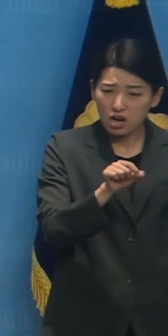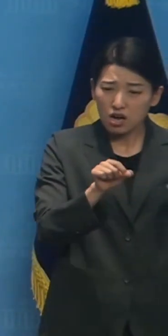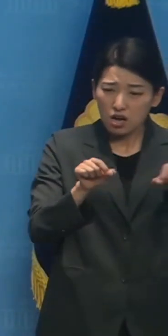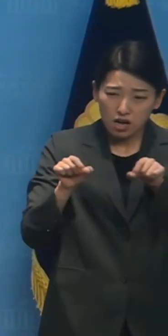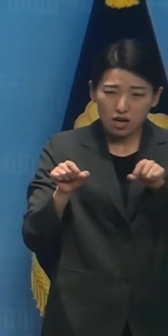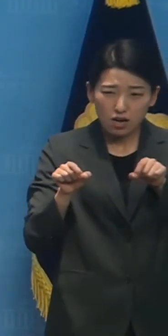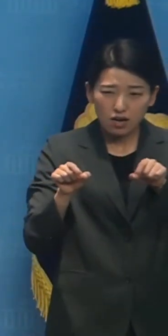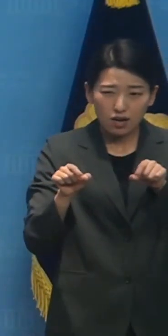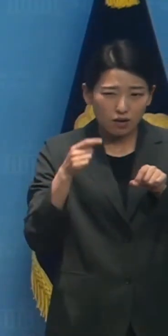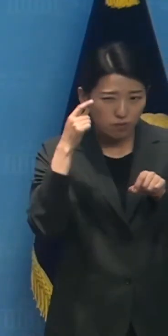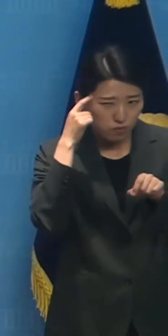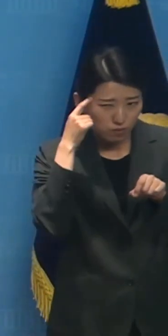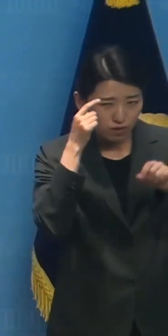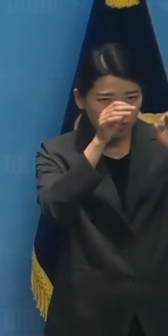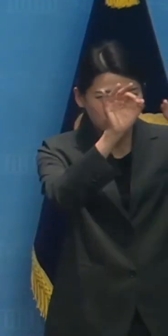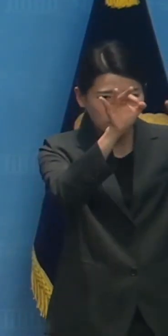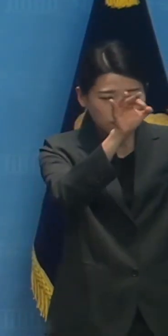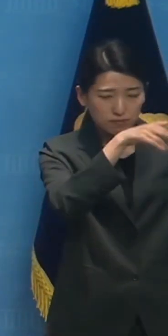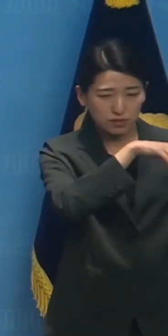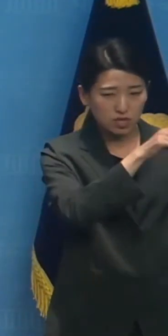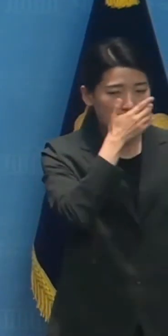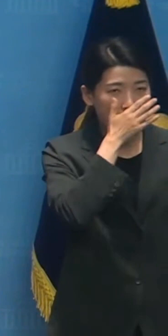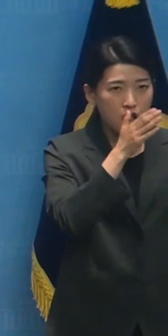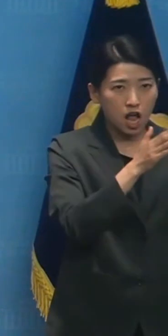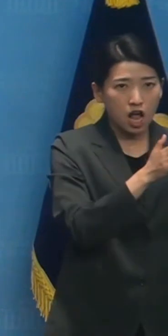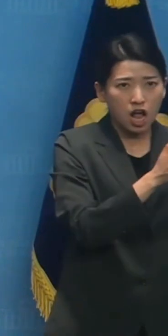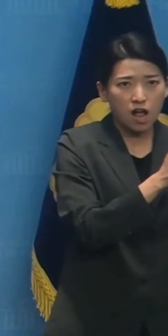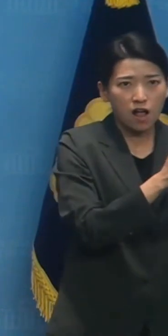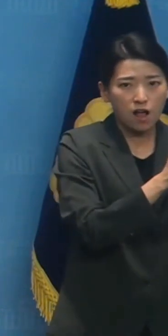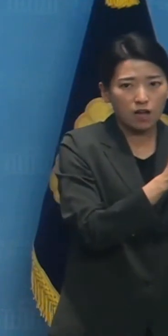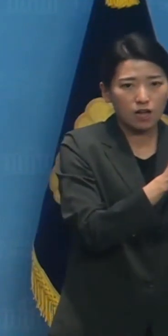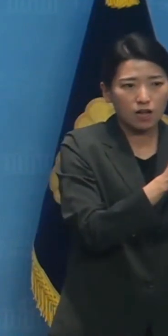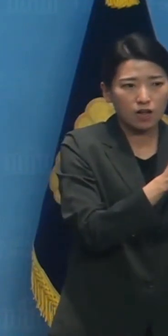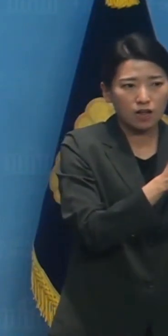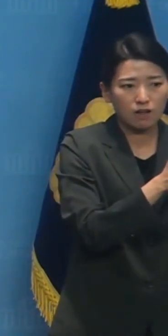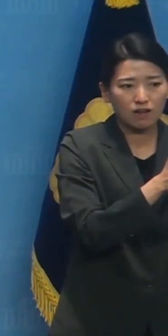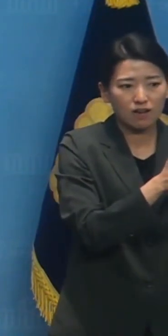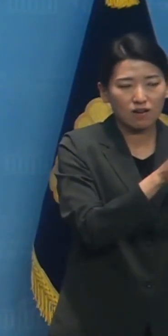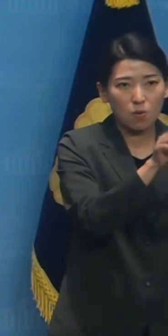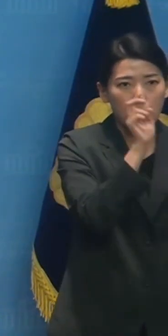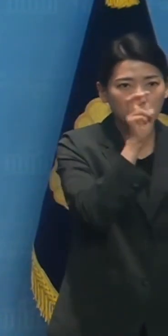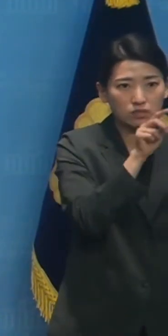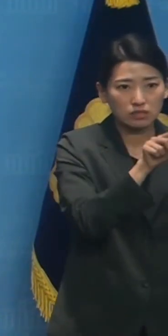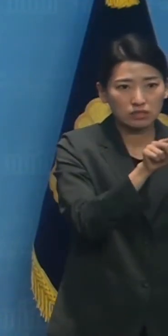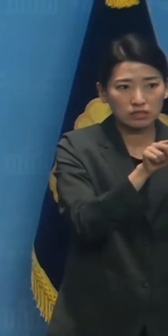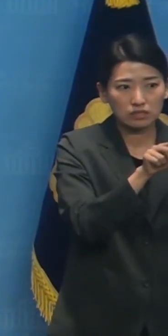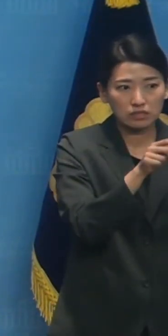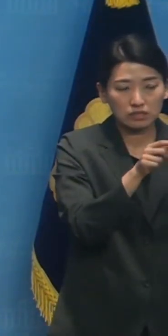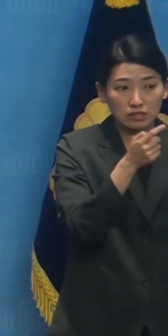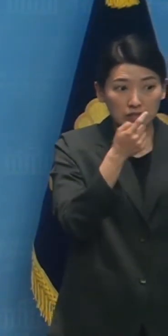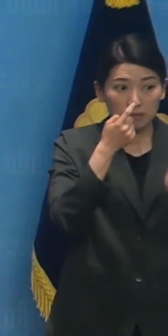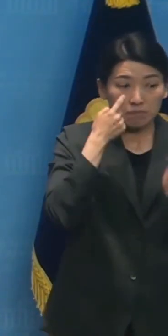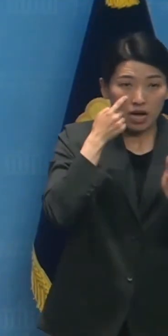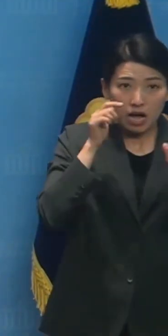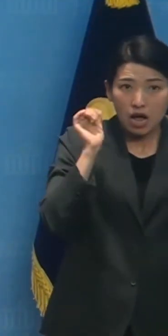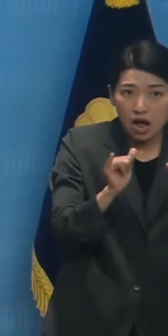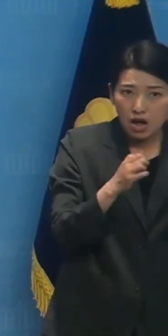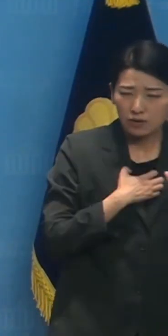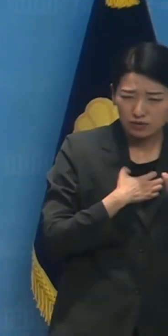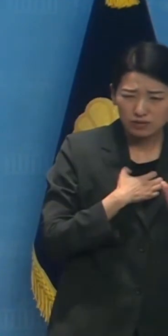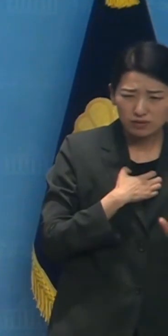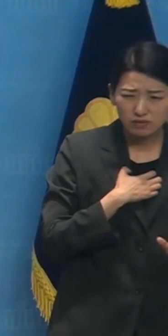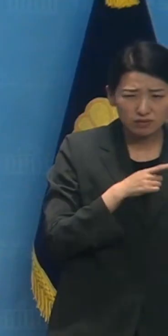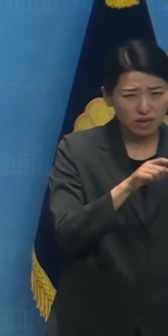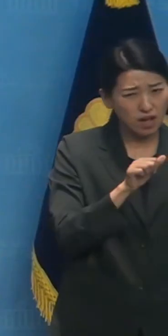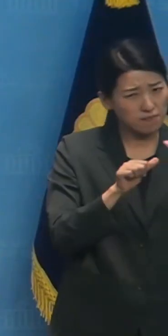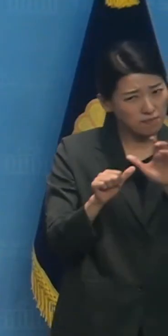후보와 정광훈의 부적절한 관계가 드러날까 걱정하는 김문수 후보 측의 압력에 의한 것이 아니라면